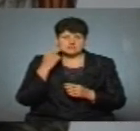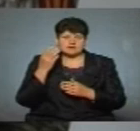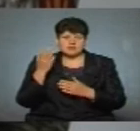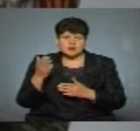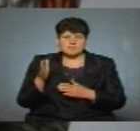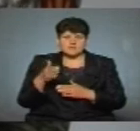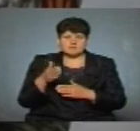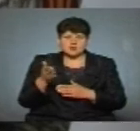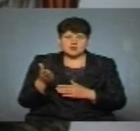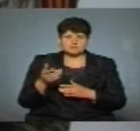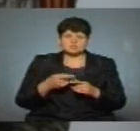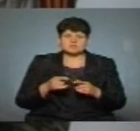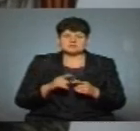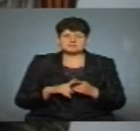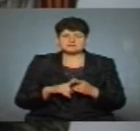прапор.